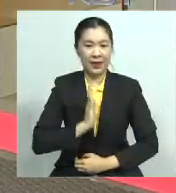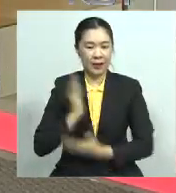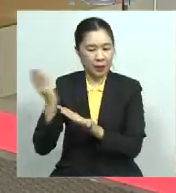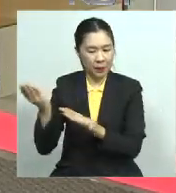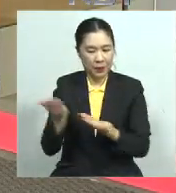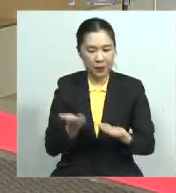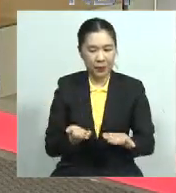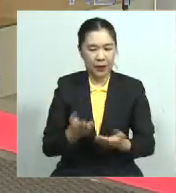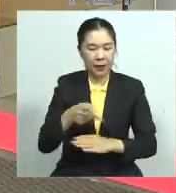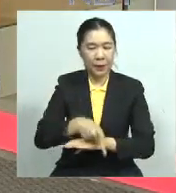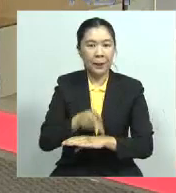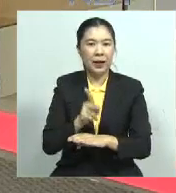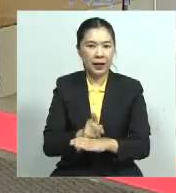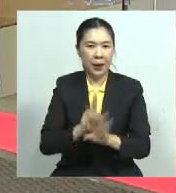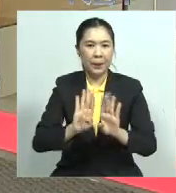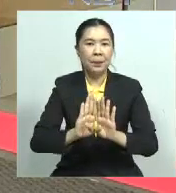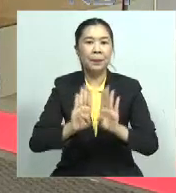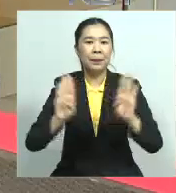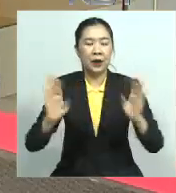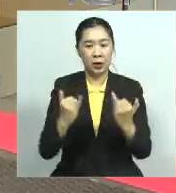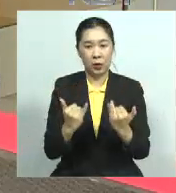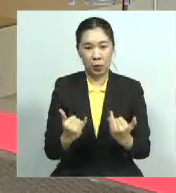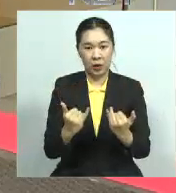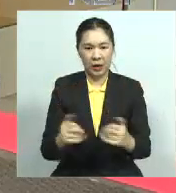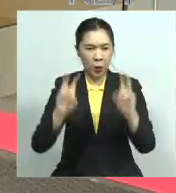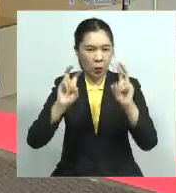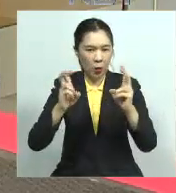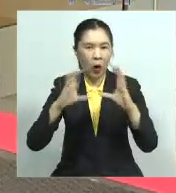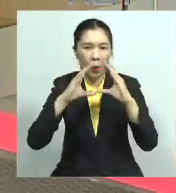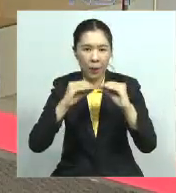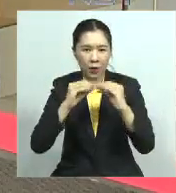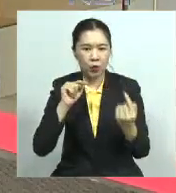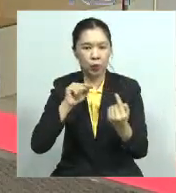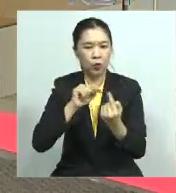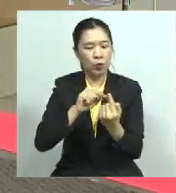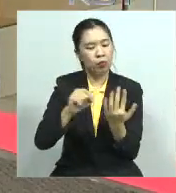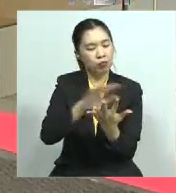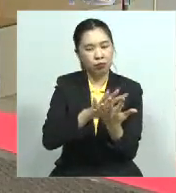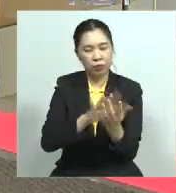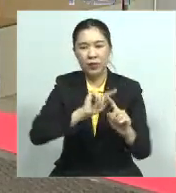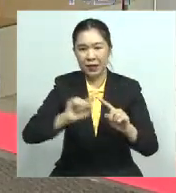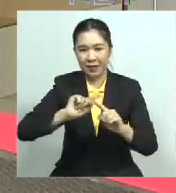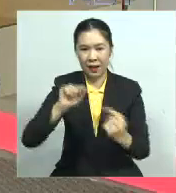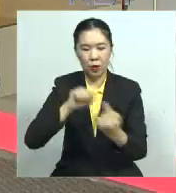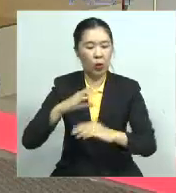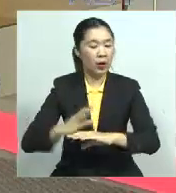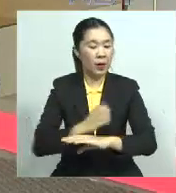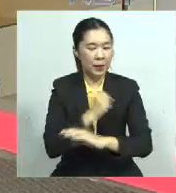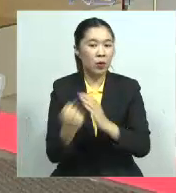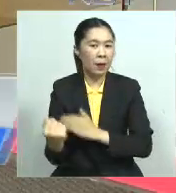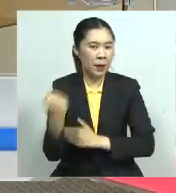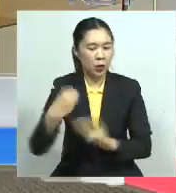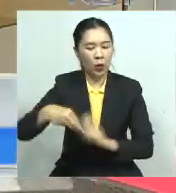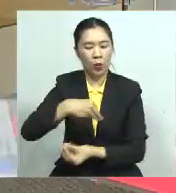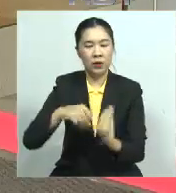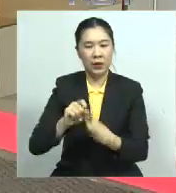ในพิธีเปิดสำหรับกรอบการหารือในการประชุมในครั้งนี้นะคะจะหารือครอบคลุมในทุกมิติทั้งด้านการเมืองความมั่นคงเศรษฐ